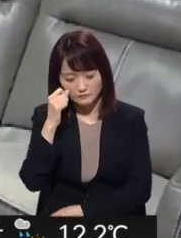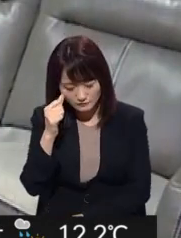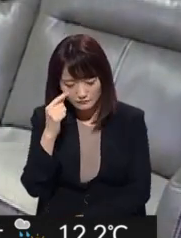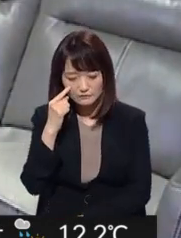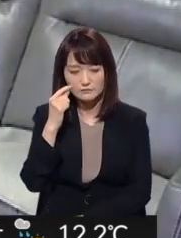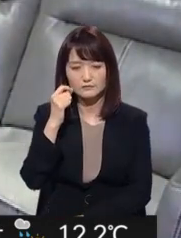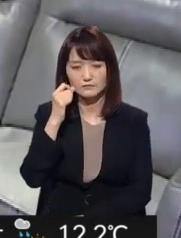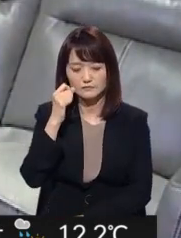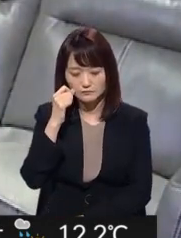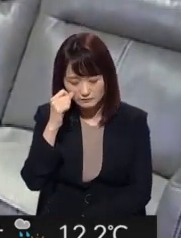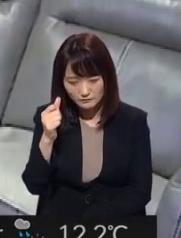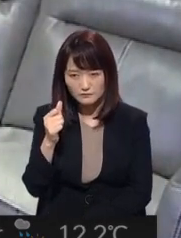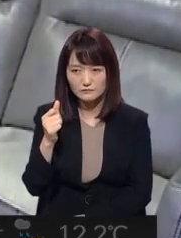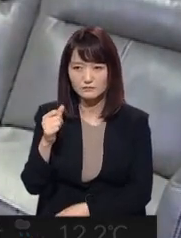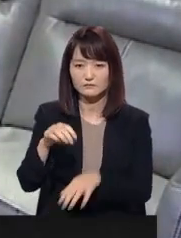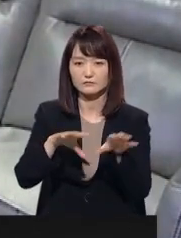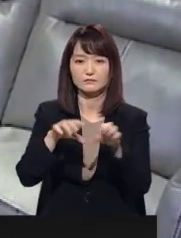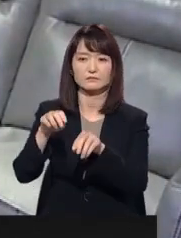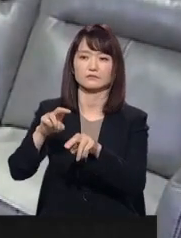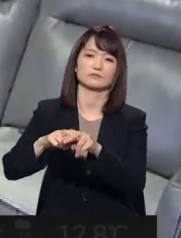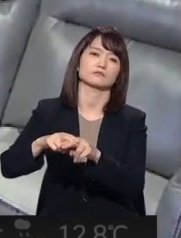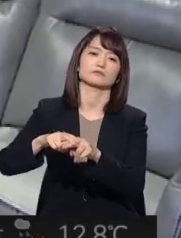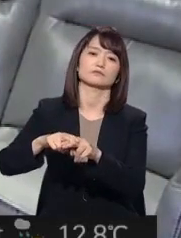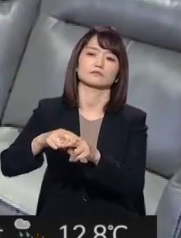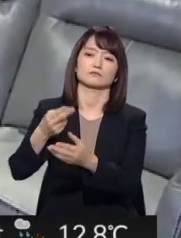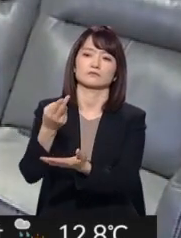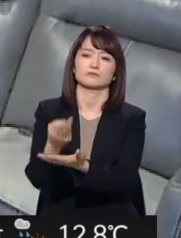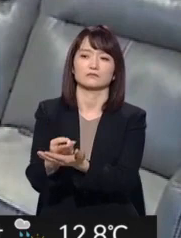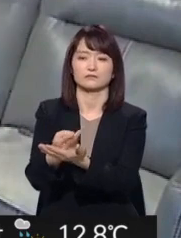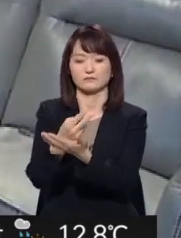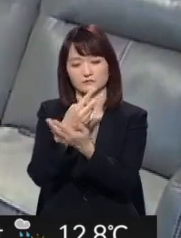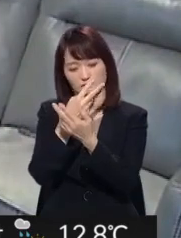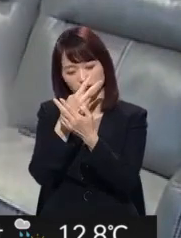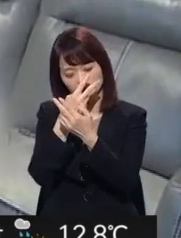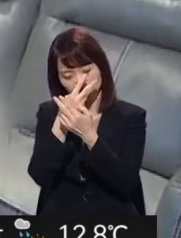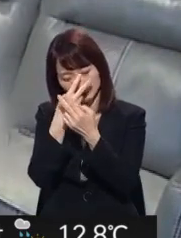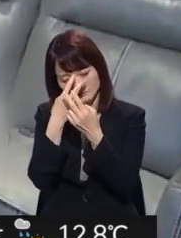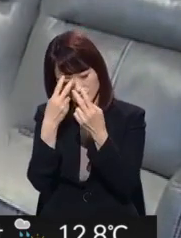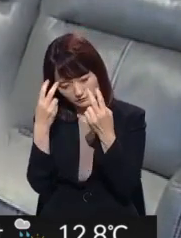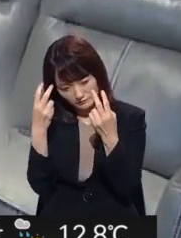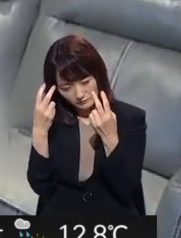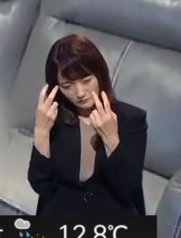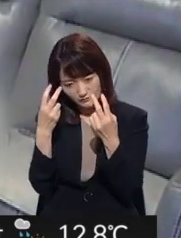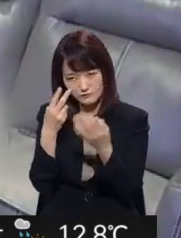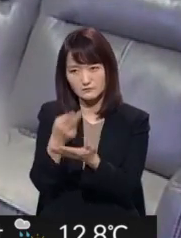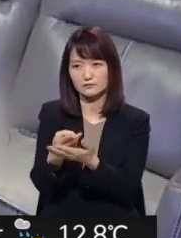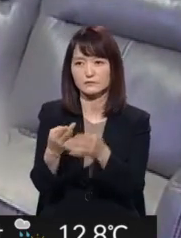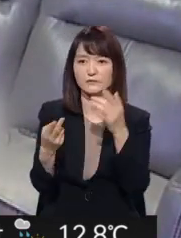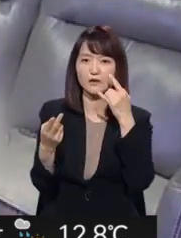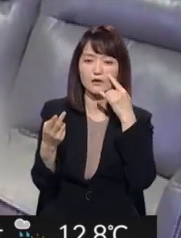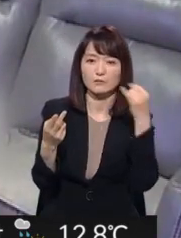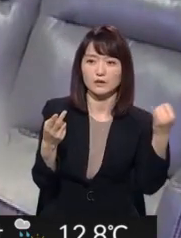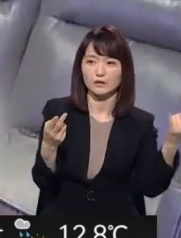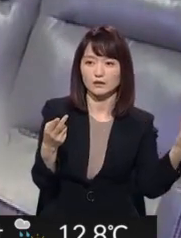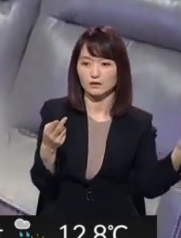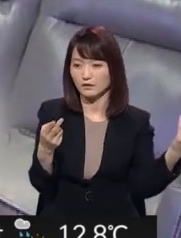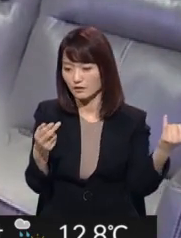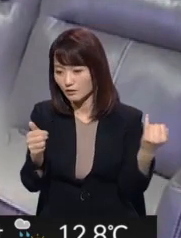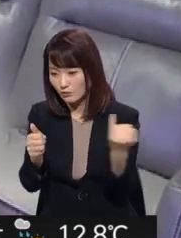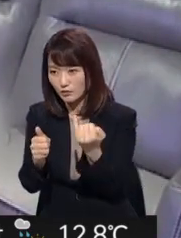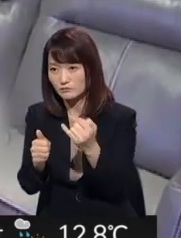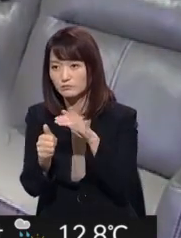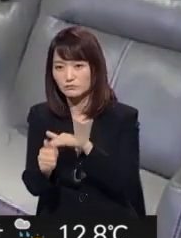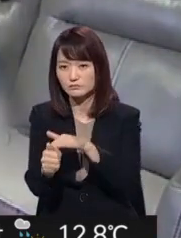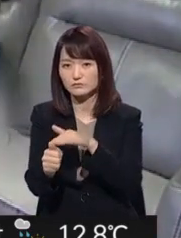모양이네요. 잠시 후 소파에 누운 아이가 눈을 감고 꿈나라로 가려는 그 순간, 아, 네, 아이 부모가 나타나서 아이를 깨우기 시작합니다.